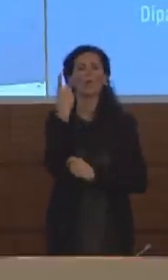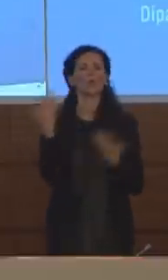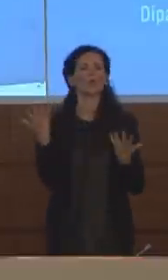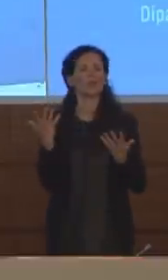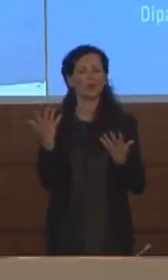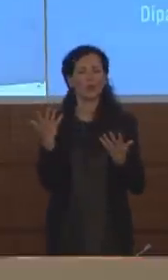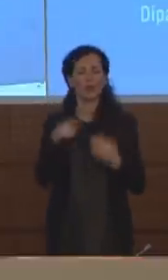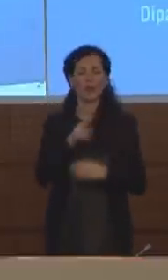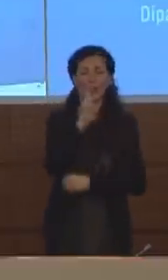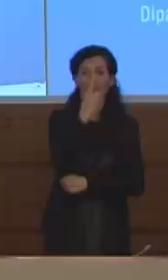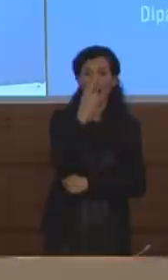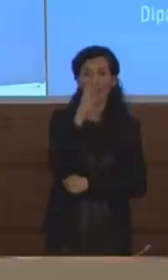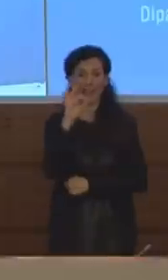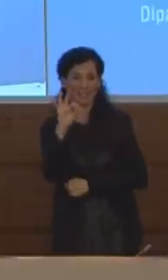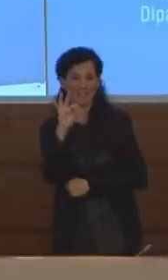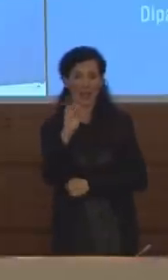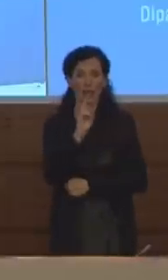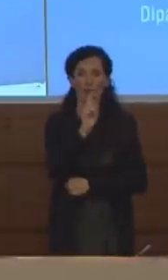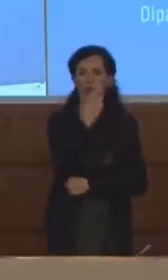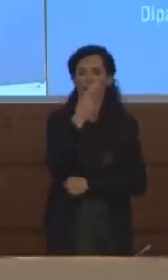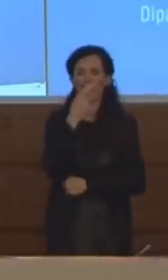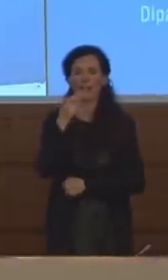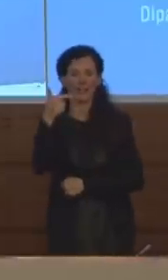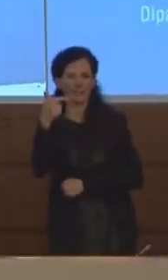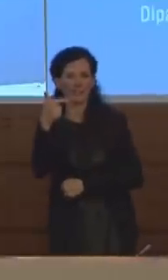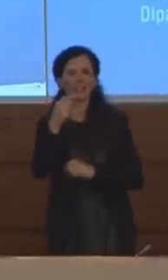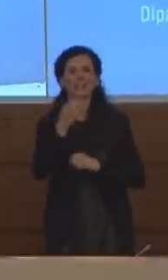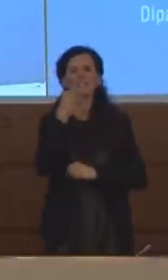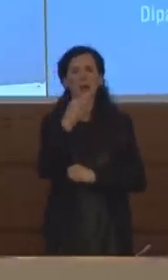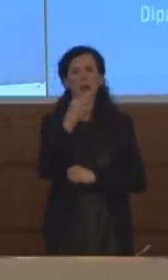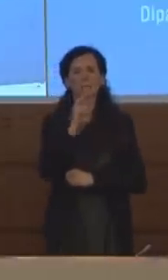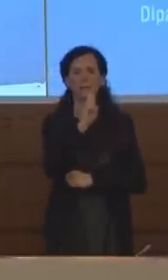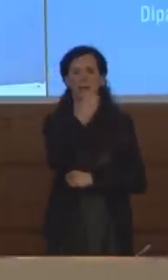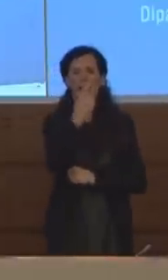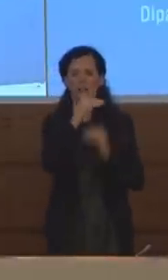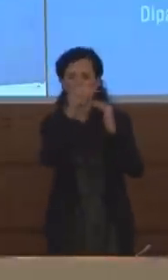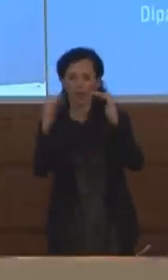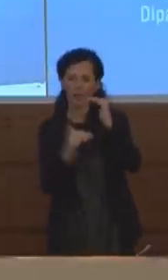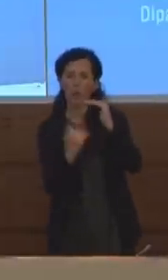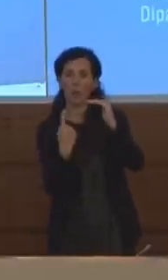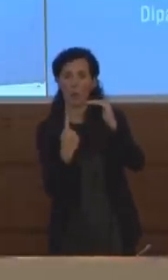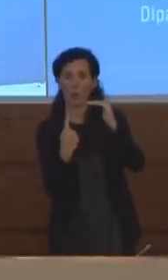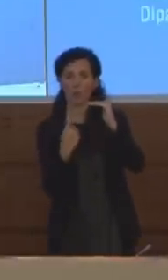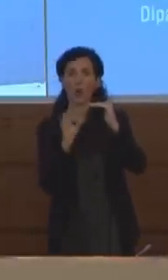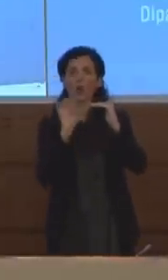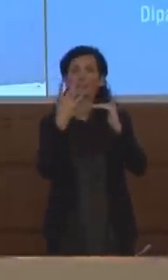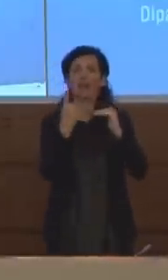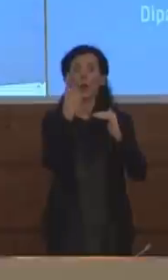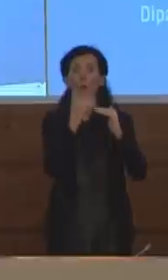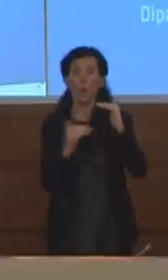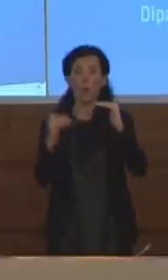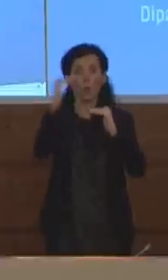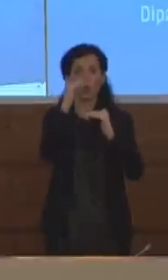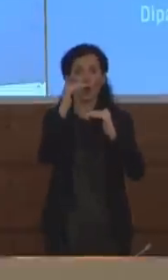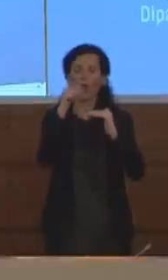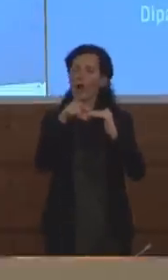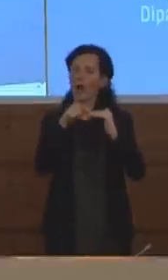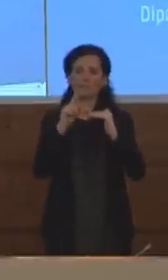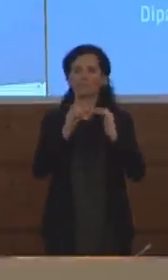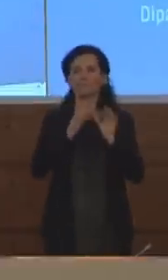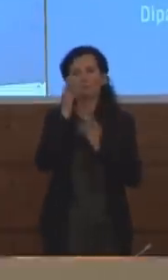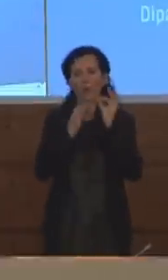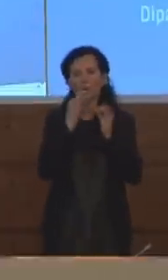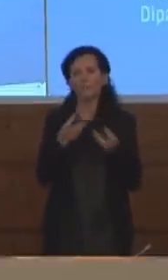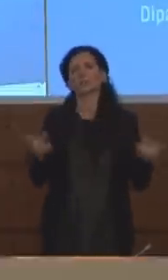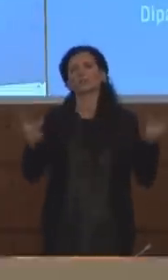con zero le racconti rimanga sotto l'uno se dovesse salire sopra l'uno avremo una ripartenza della curva